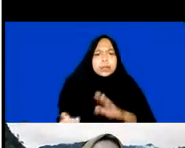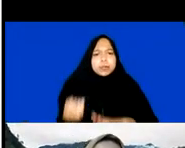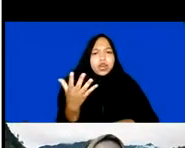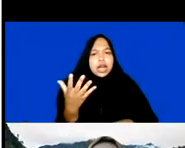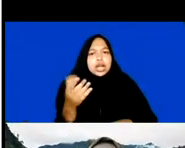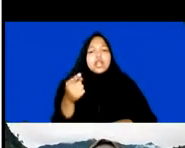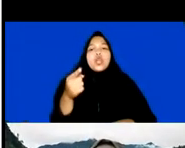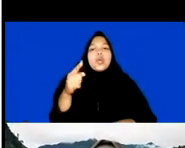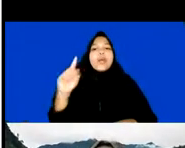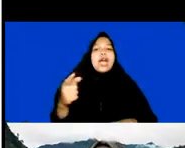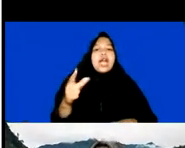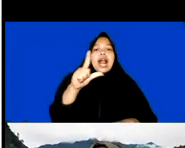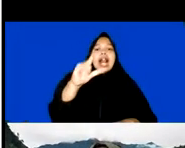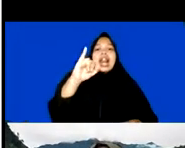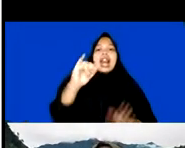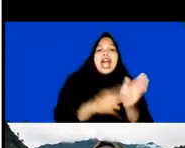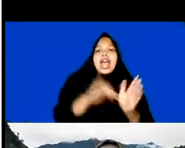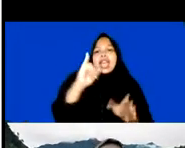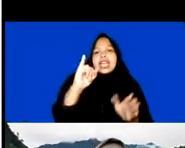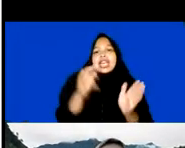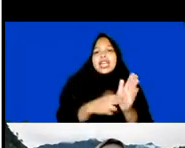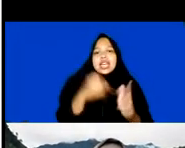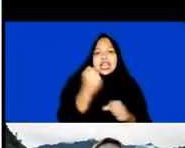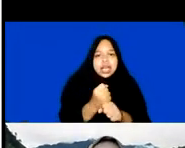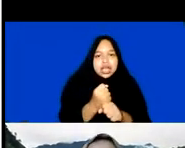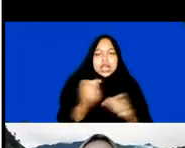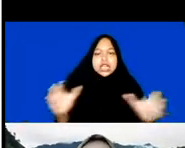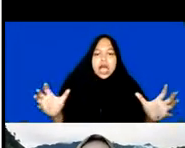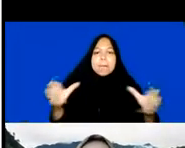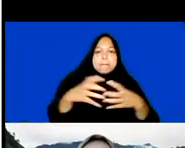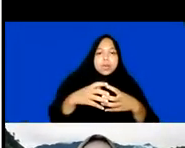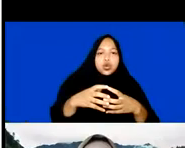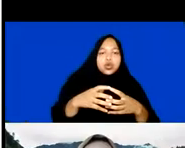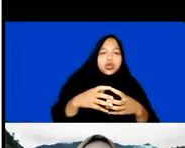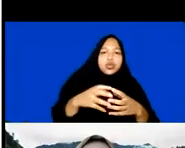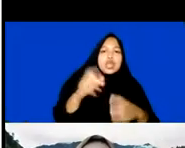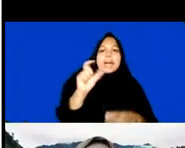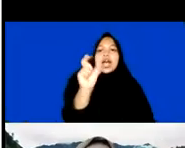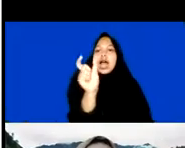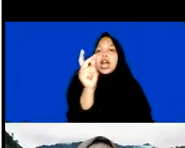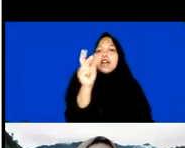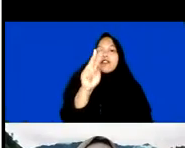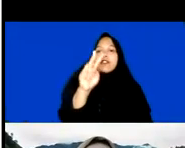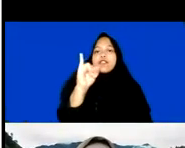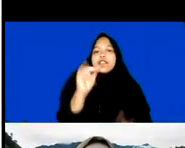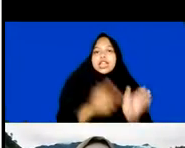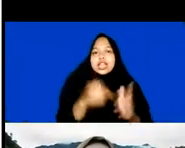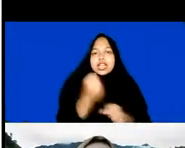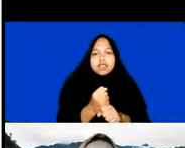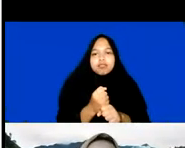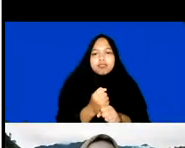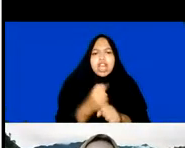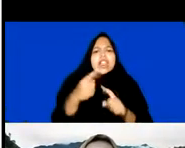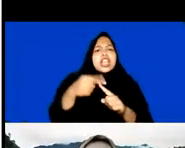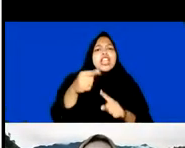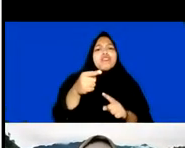carving. Dan untuk color ya saya meng-color bagian-bagian yang penting. Jadi akhirnya teknik tadi kita saya combine gitu loh.